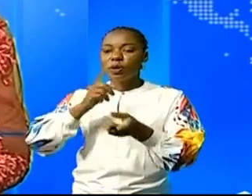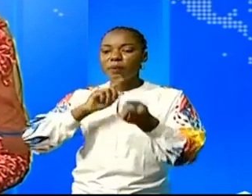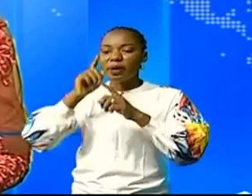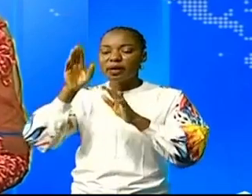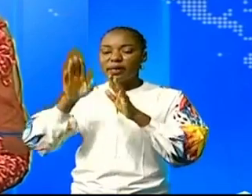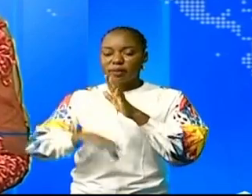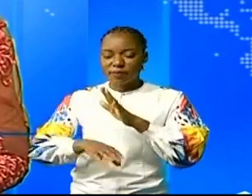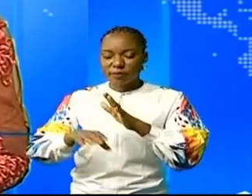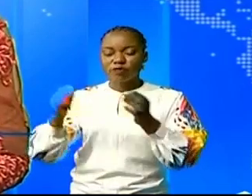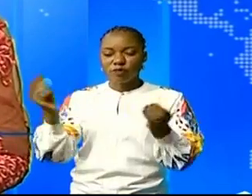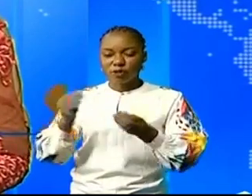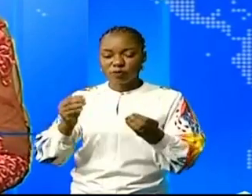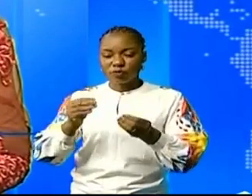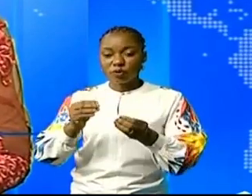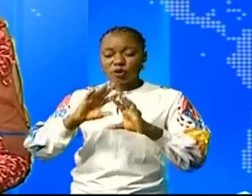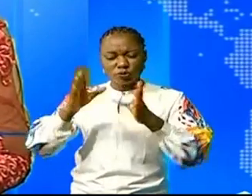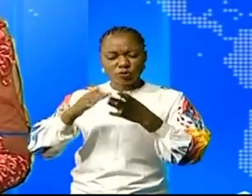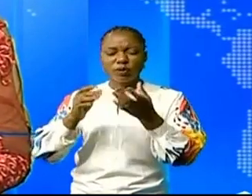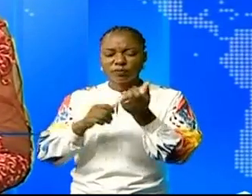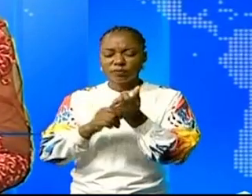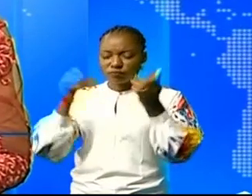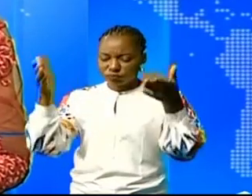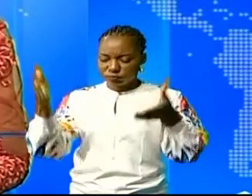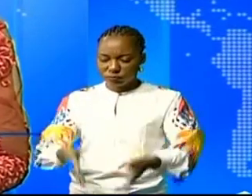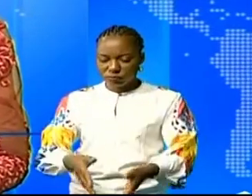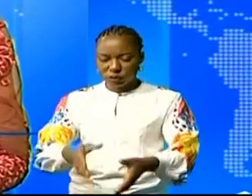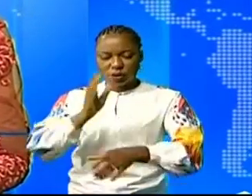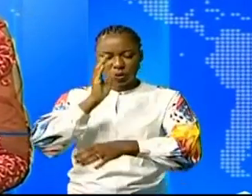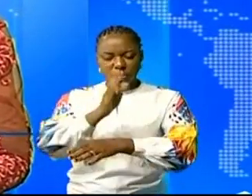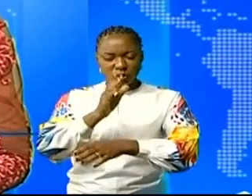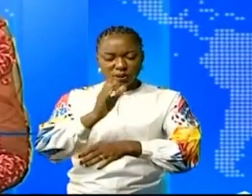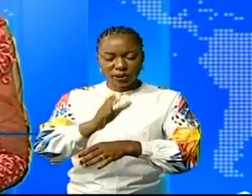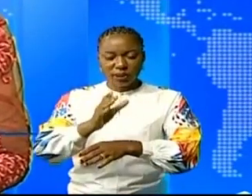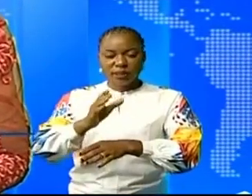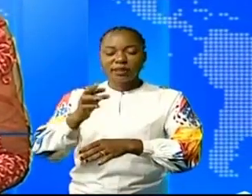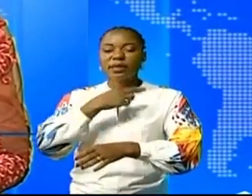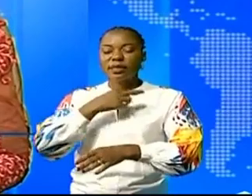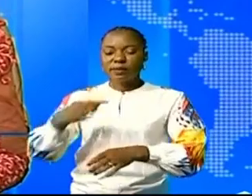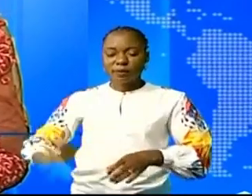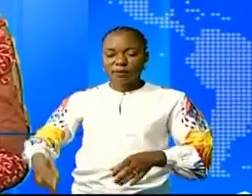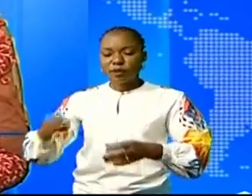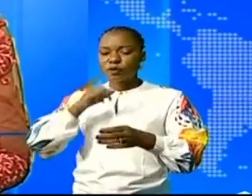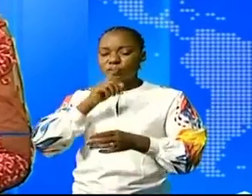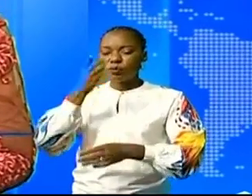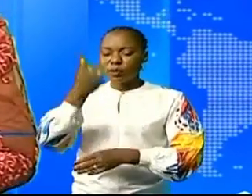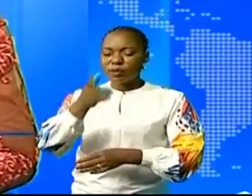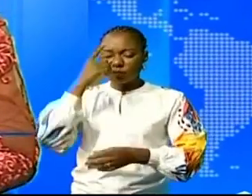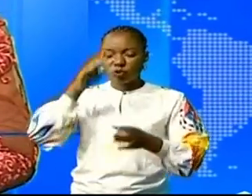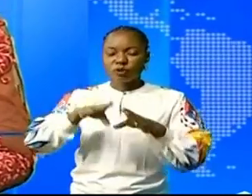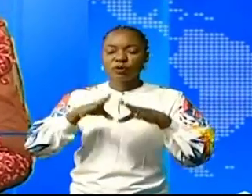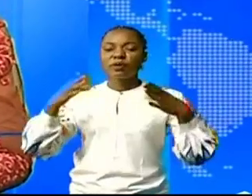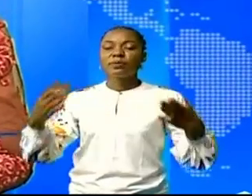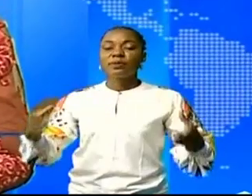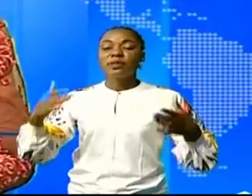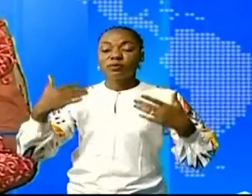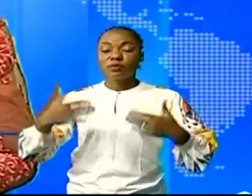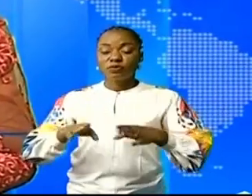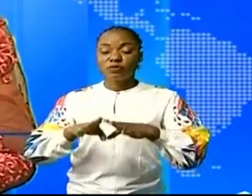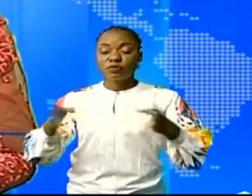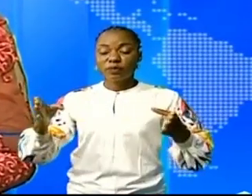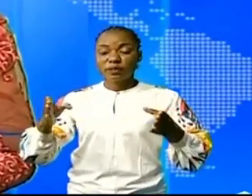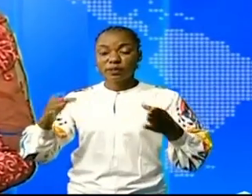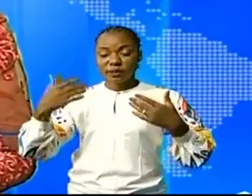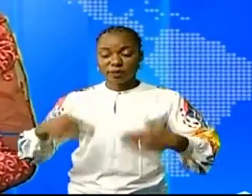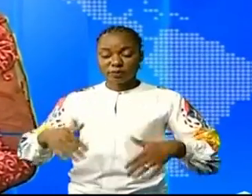de tous les conseillers de la République à la cérémonie d'ouverture est vivante. Ont souhaité faire à